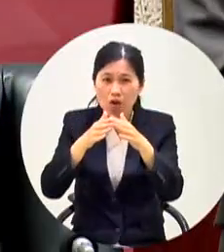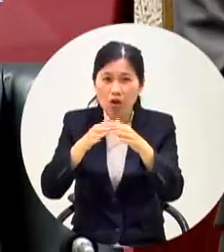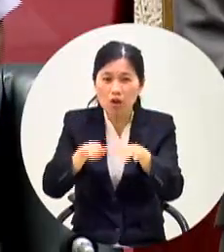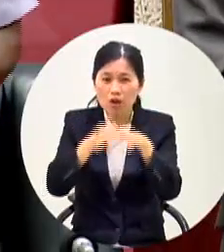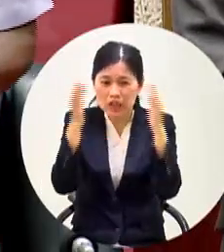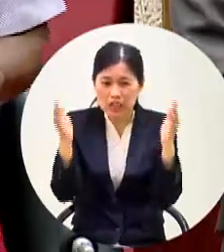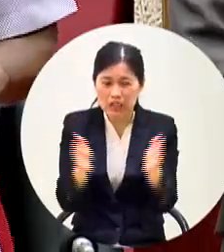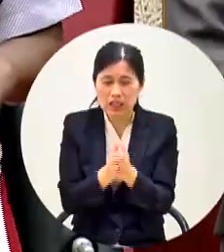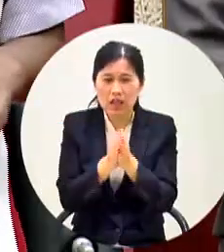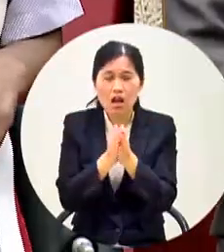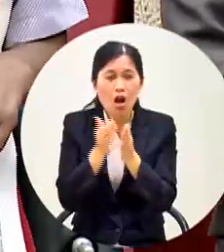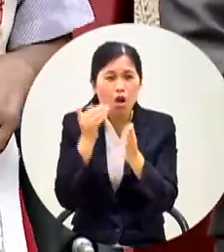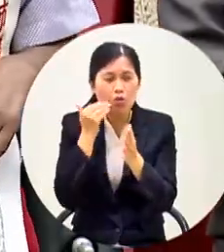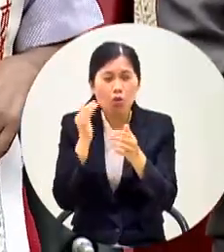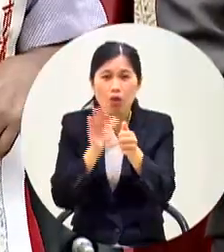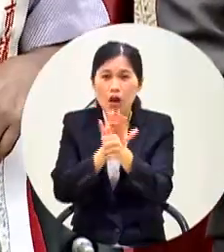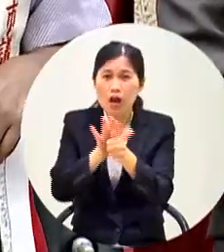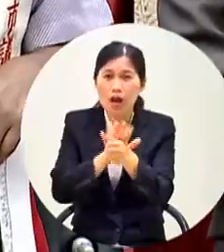当然，爱玉，